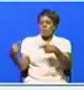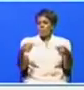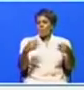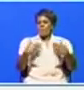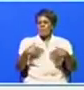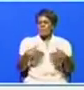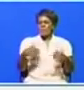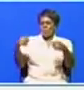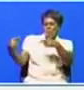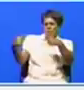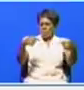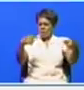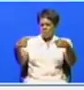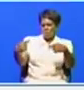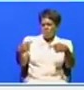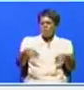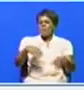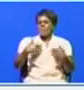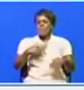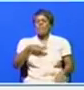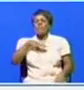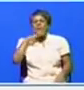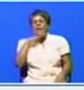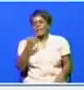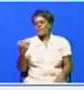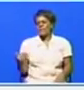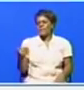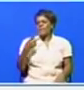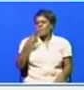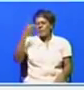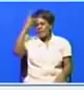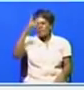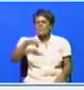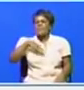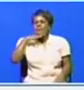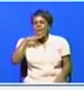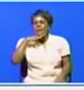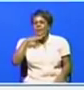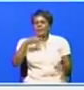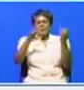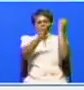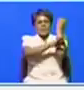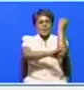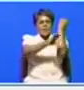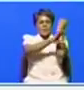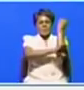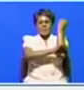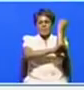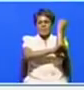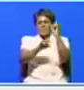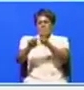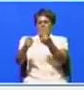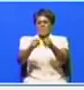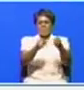Watu wanapigana, hiyo kupigana, watu wanakufa, watoto wanapoteza wazazi. Inchi yao yenyewe